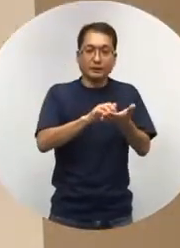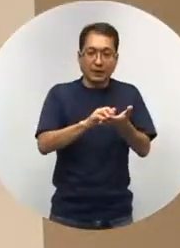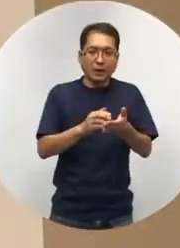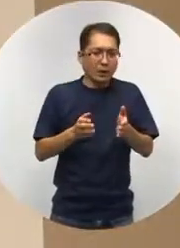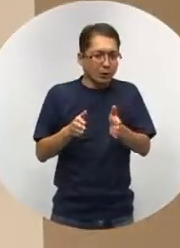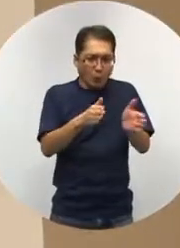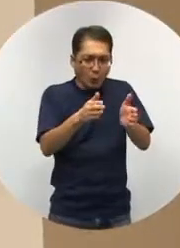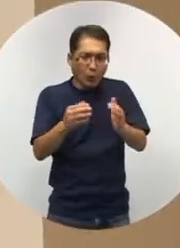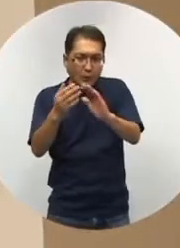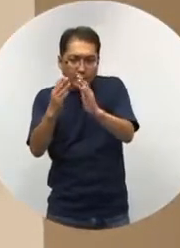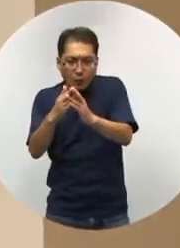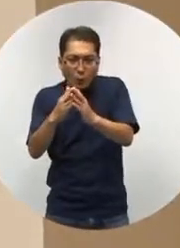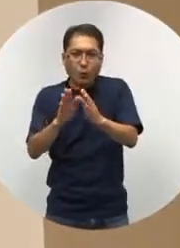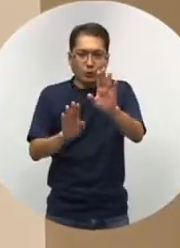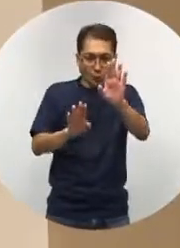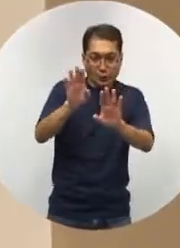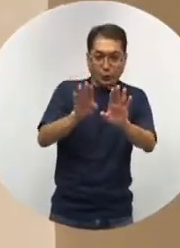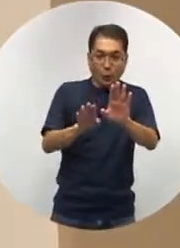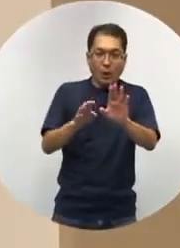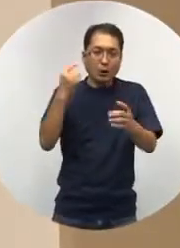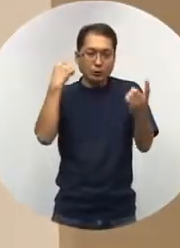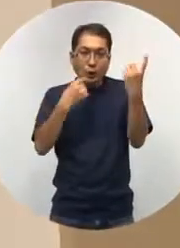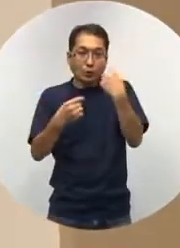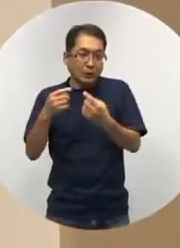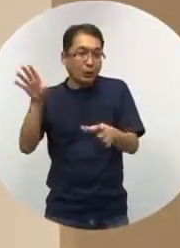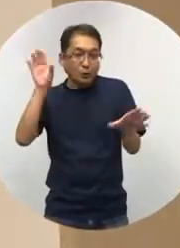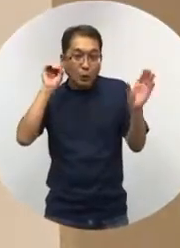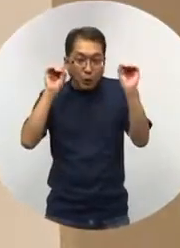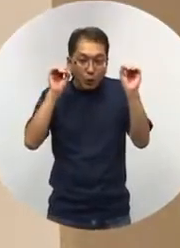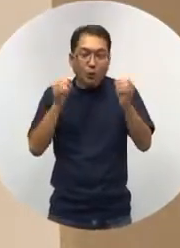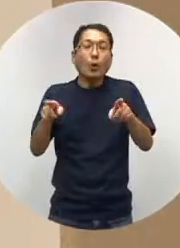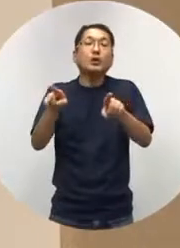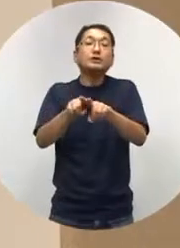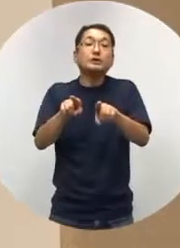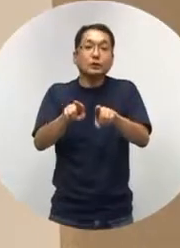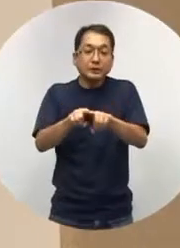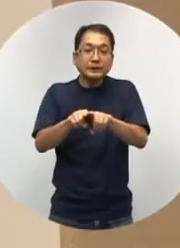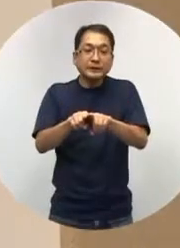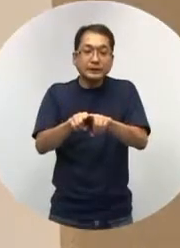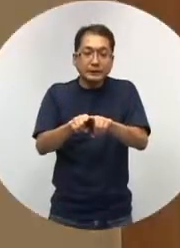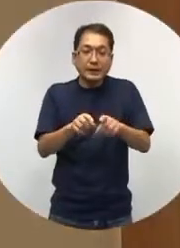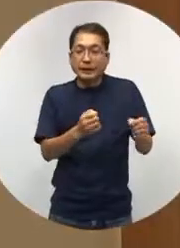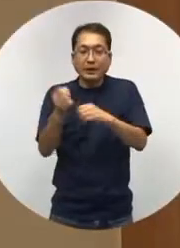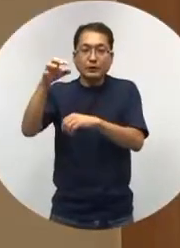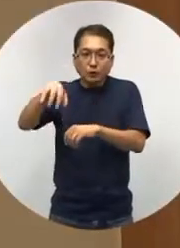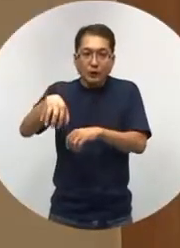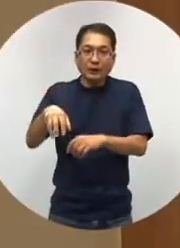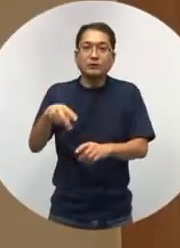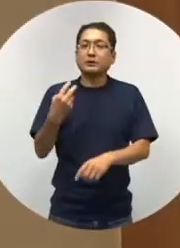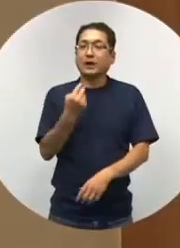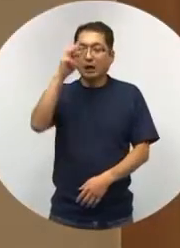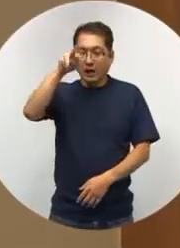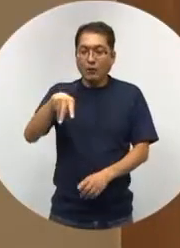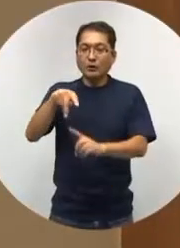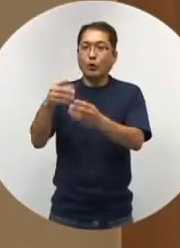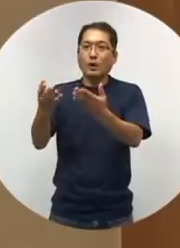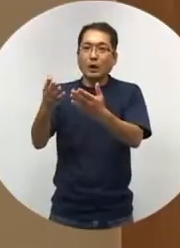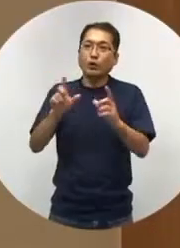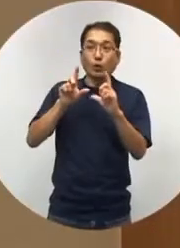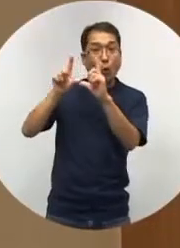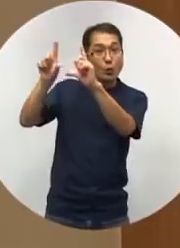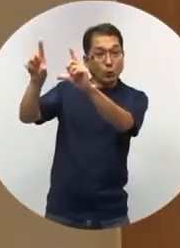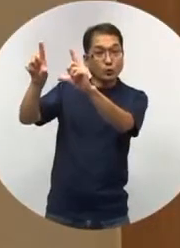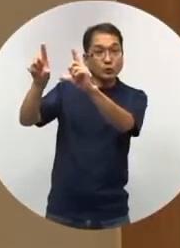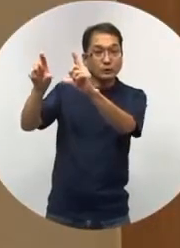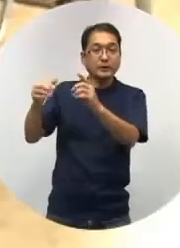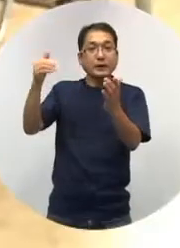家屋の被害状況、負傷者の情報などとともに避難所となる香川小学校に報告を行い、